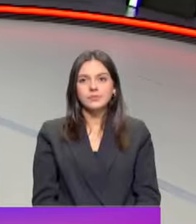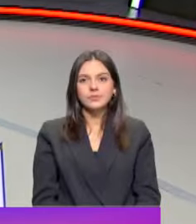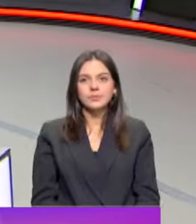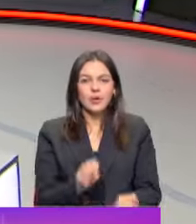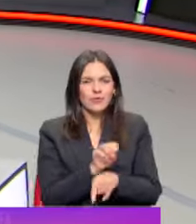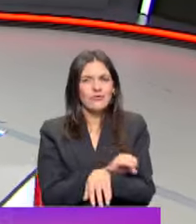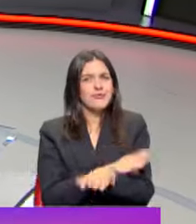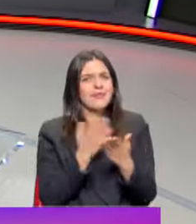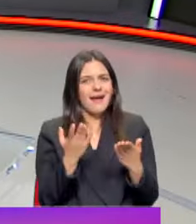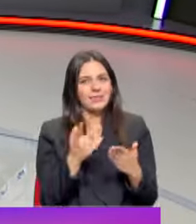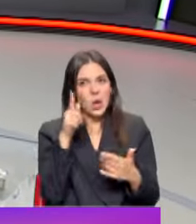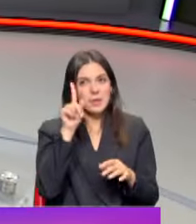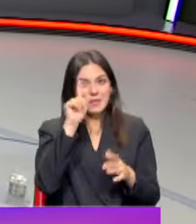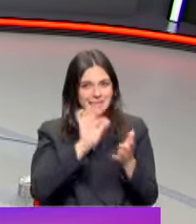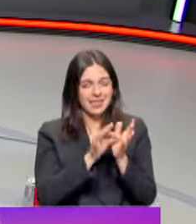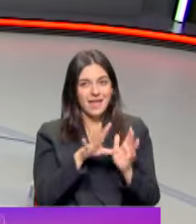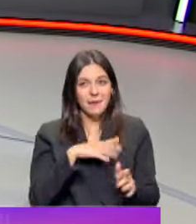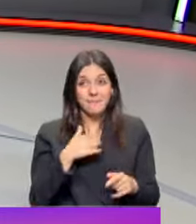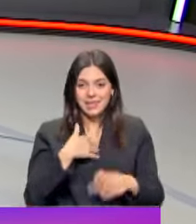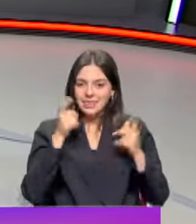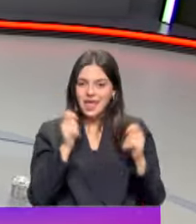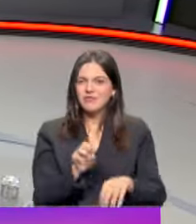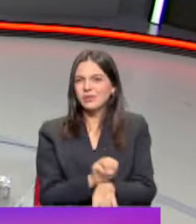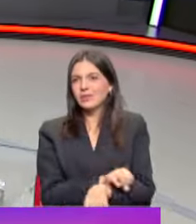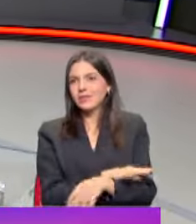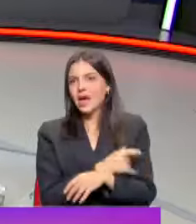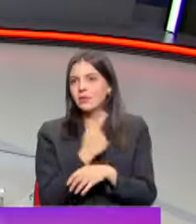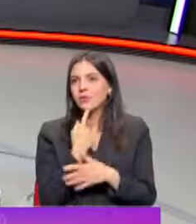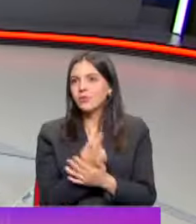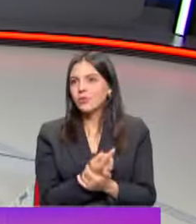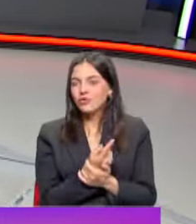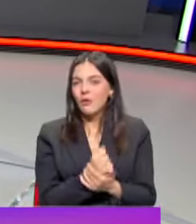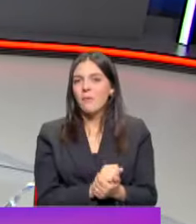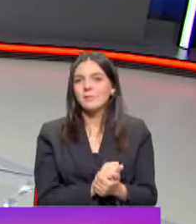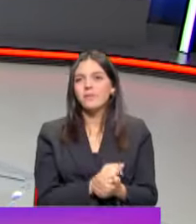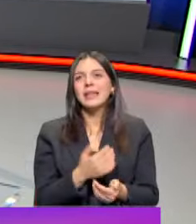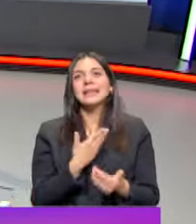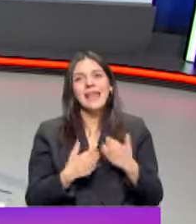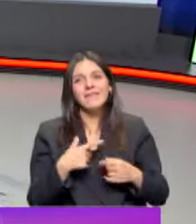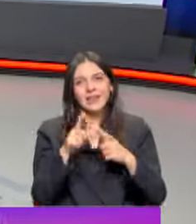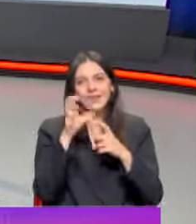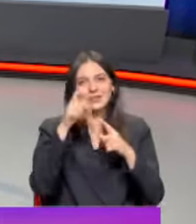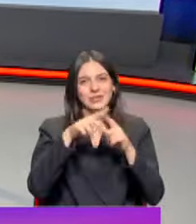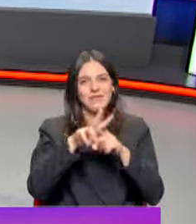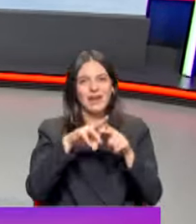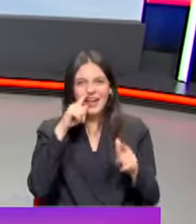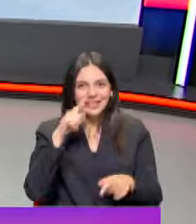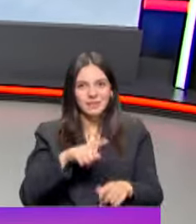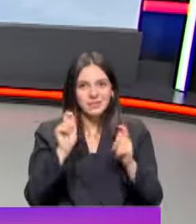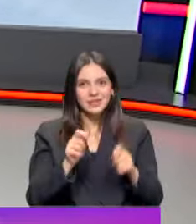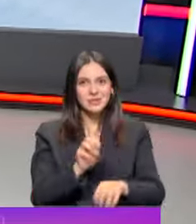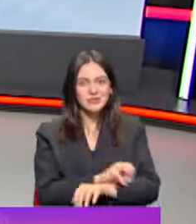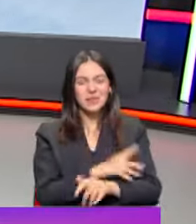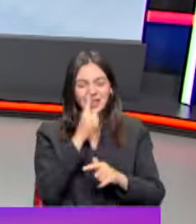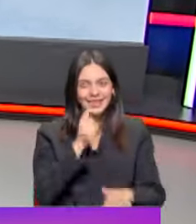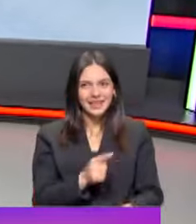Duygulandı bir de, yani öyle de bir detay var. Beni gerçekten duygulandırıyor diyor. Sevgili Sofya, inanalım mı gerçekten